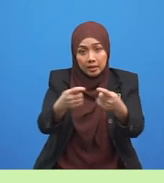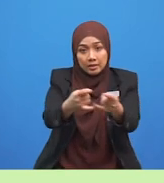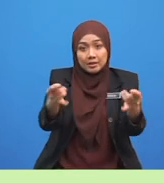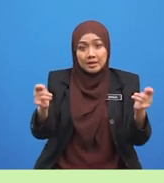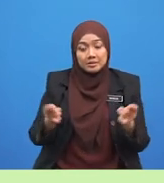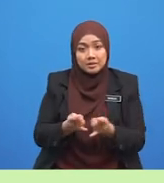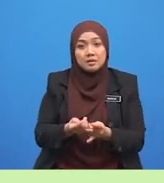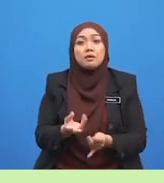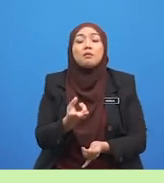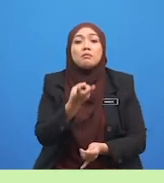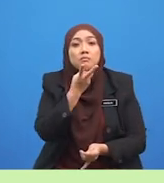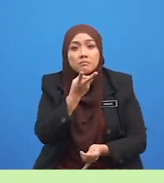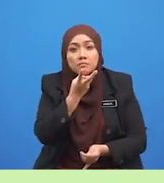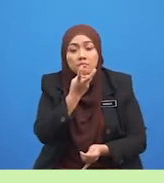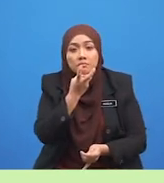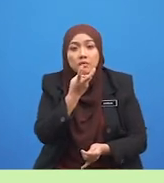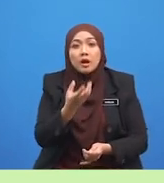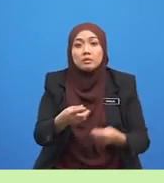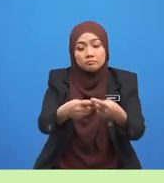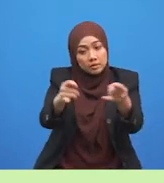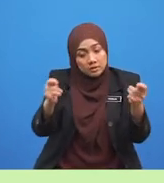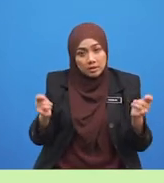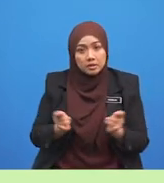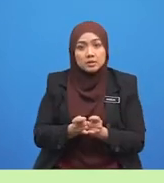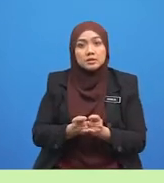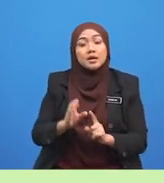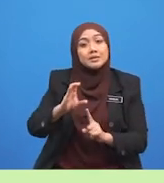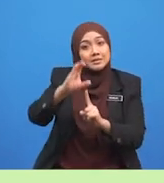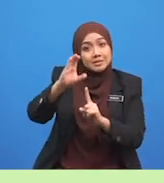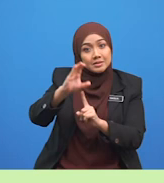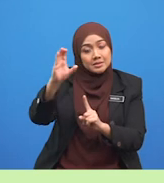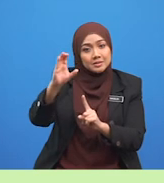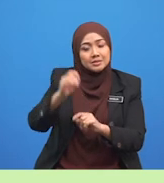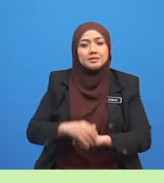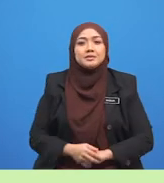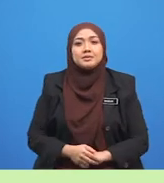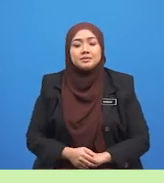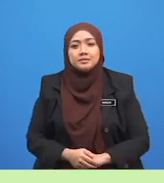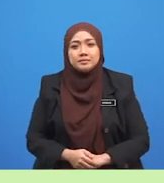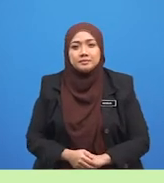daya negeri Pahang, Tasik Cini pula terletak di daerah Pekan Pahang.